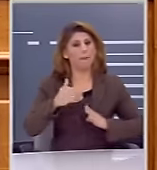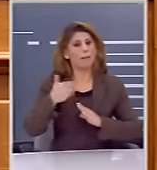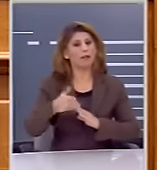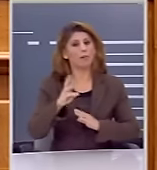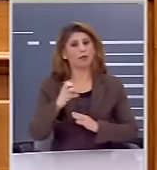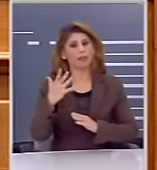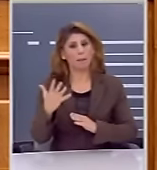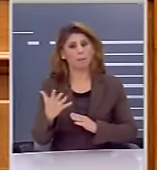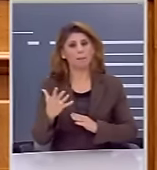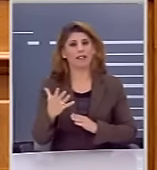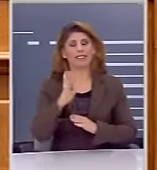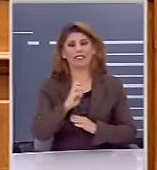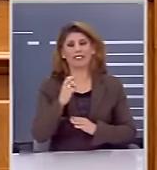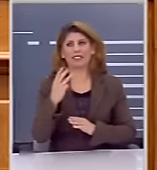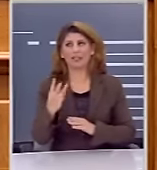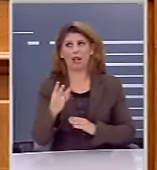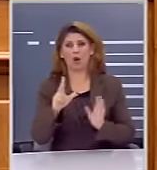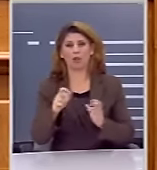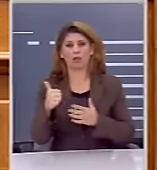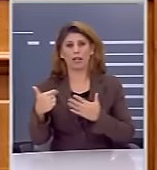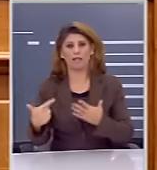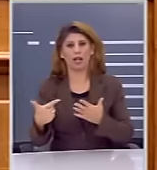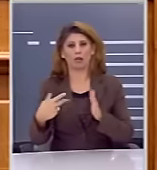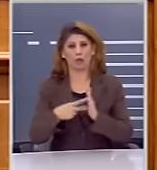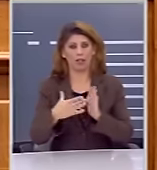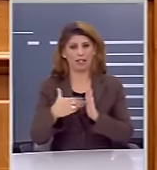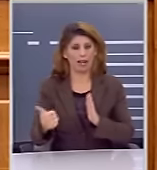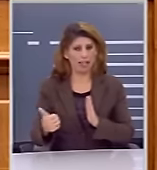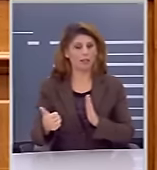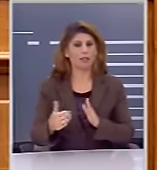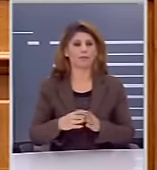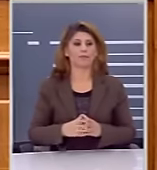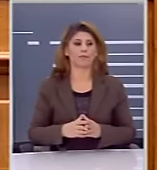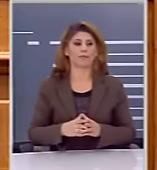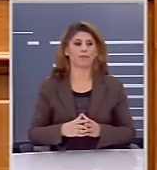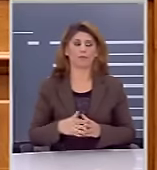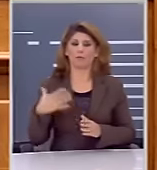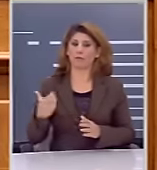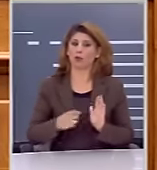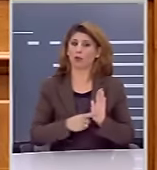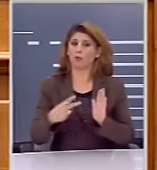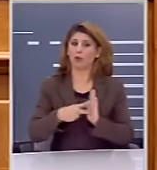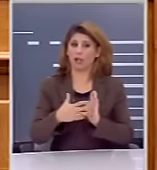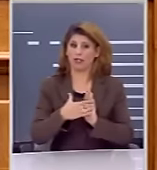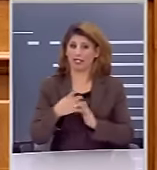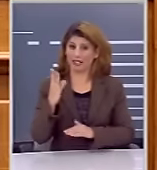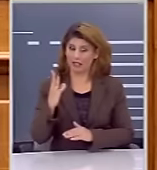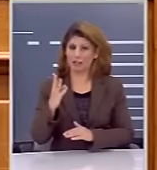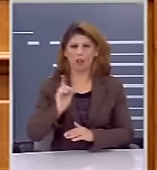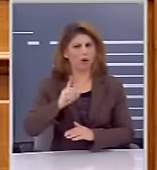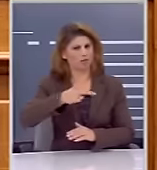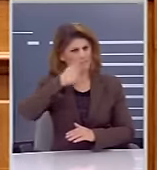του 4387 του 16 που κατήργησε τη ρήτρα αξιωμάχου που ίσχυε με τον νόμο του 14. Όχι